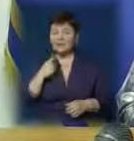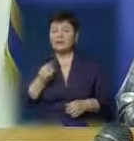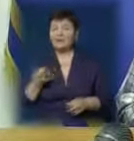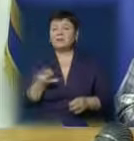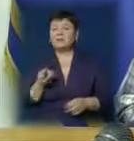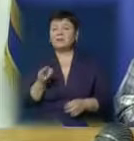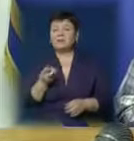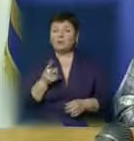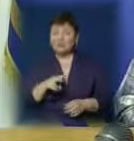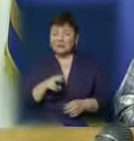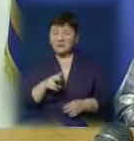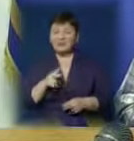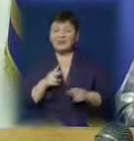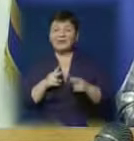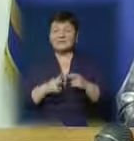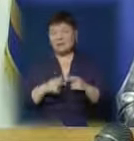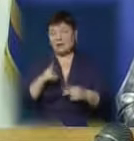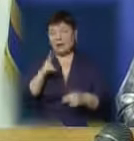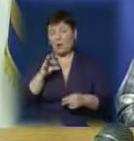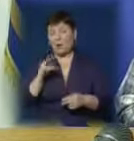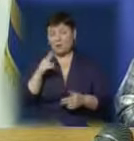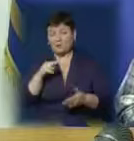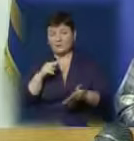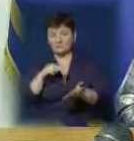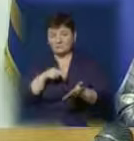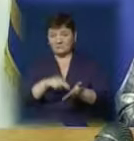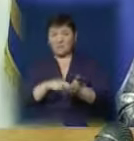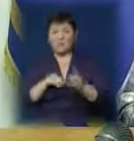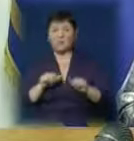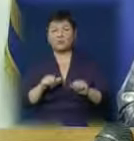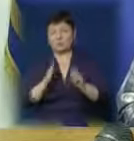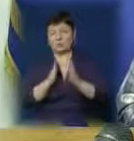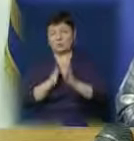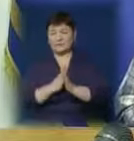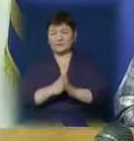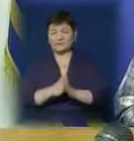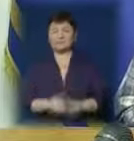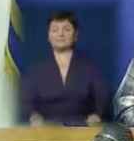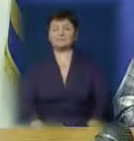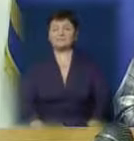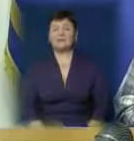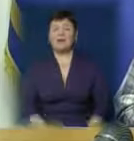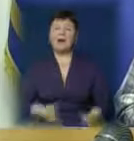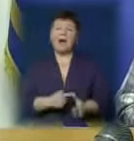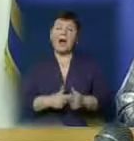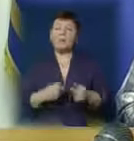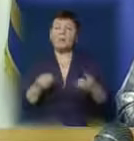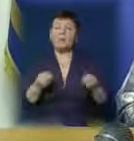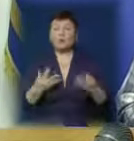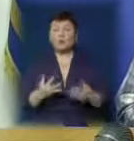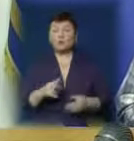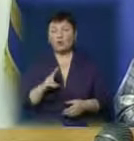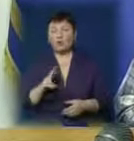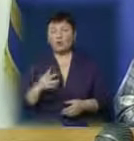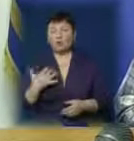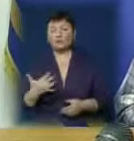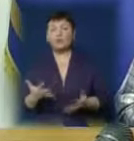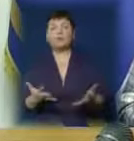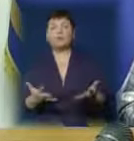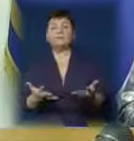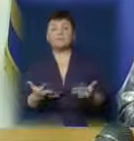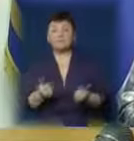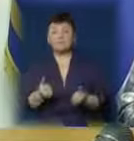коли отримують ідентифікаційний номер сам, можуть зразу попросити, щоб проставили відмітку в паспорт. Або просто підійти, хто вже отримав